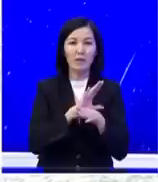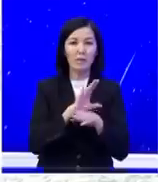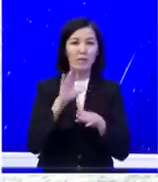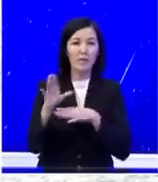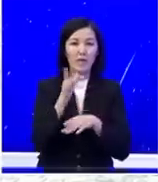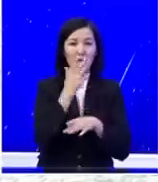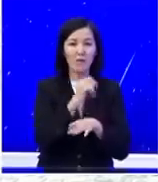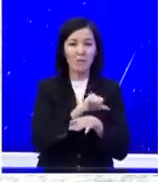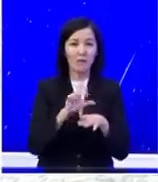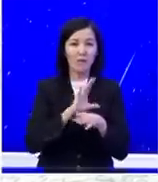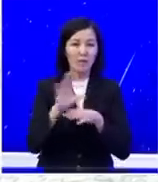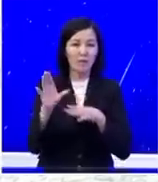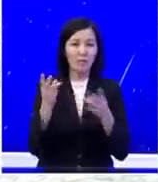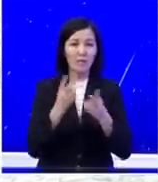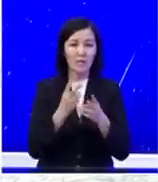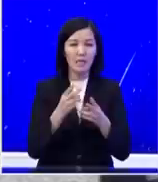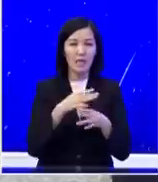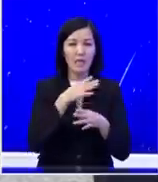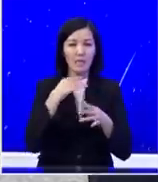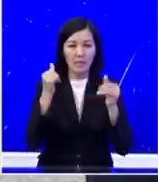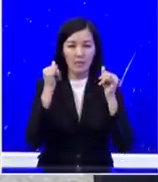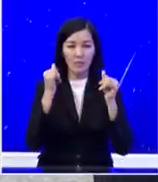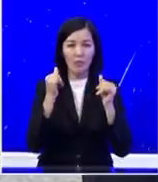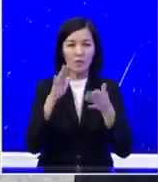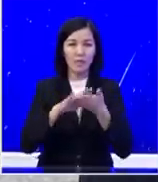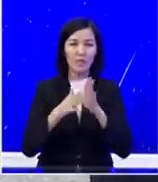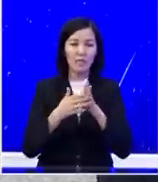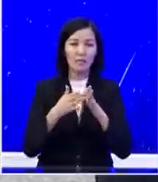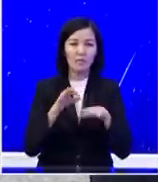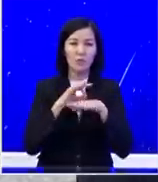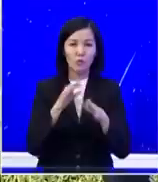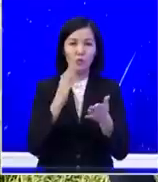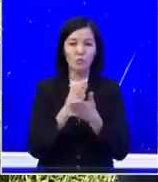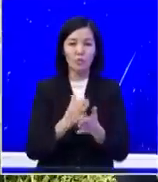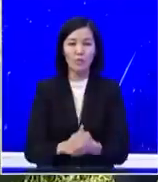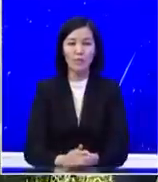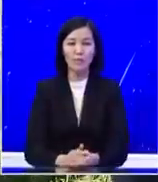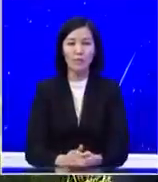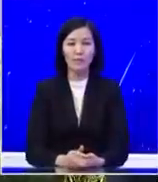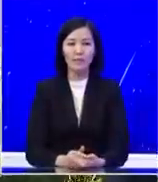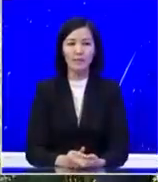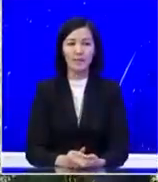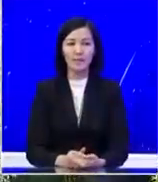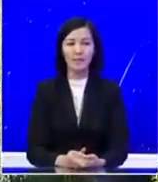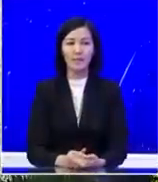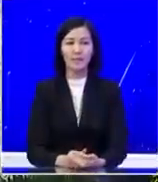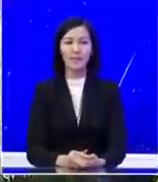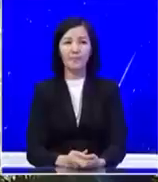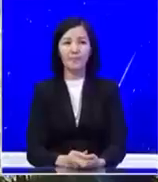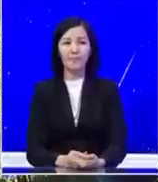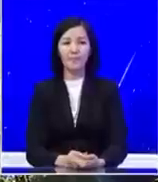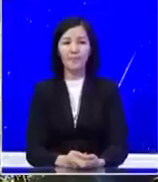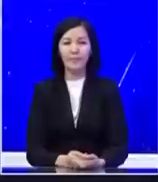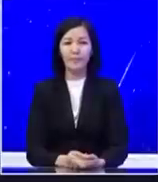Иран және таяу шығысқа сиыр мен қой етін шығаруға келісім сөз жасалып жатыр. Здесь представлена от юга сорта до